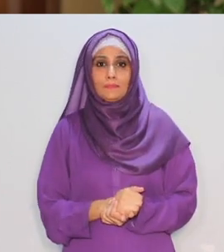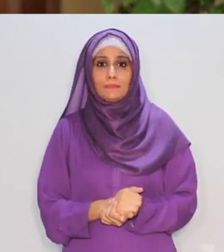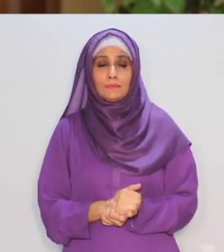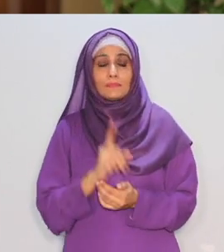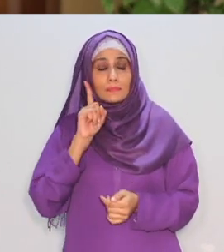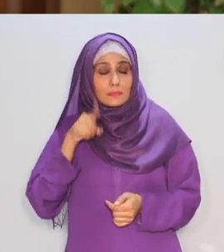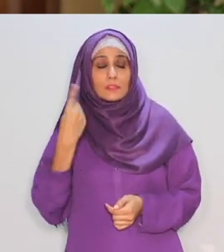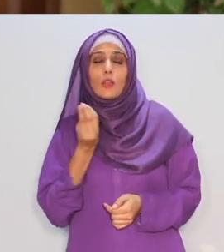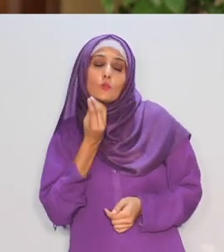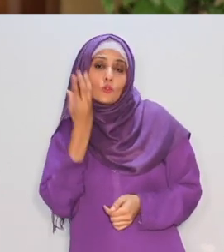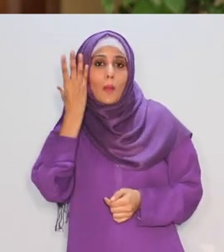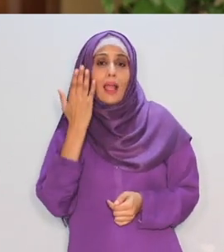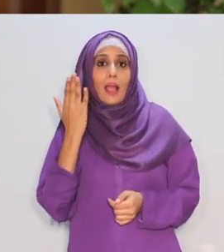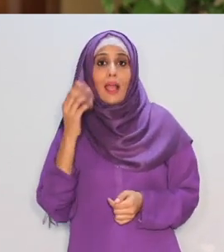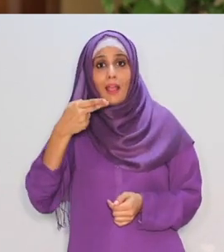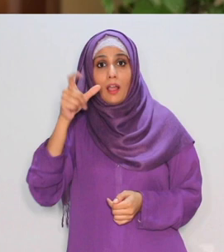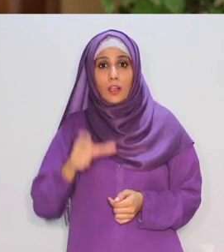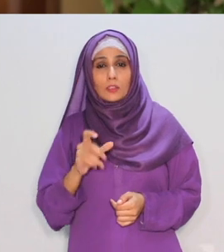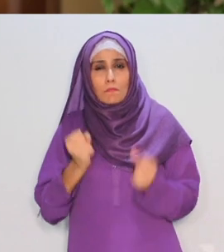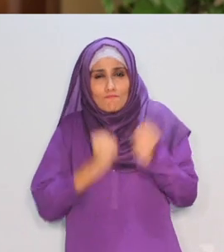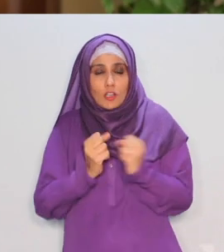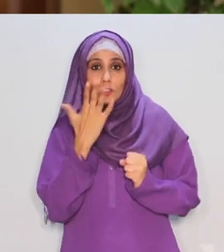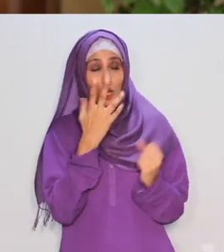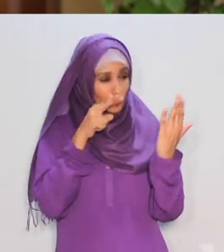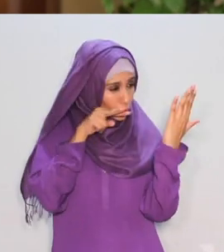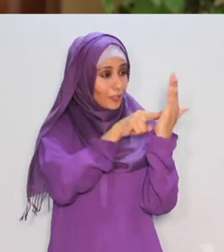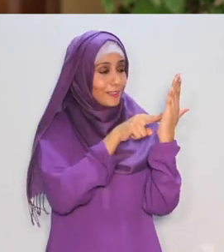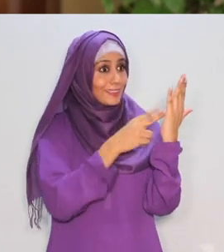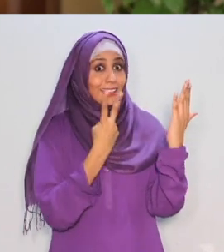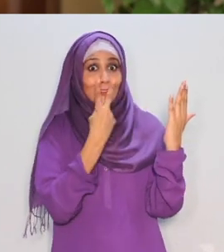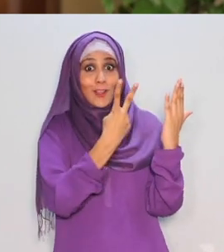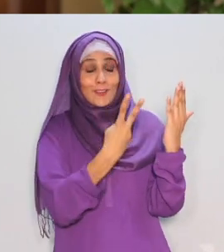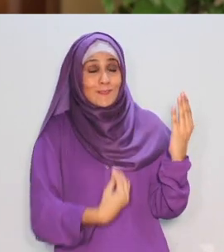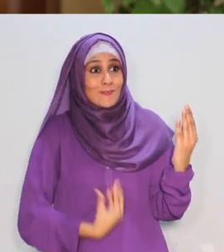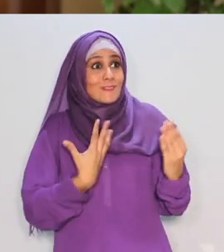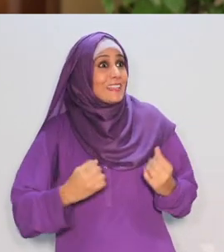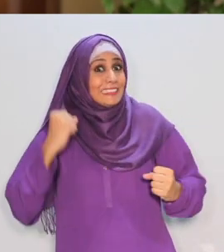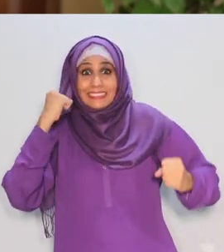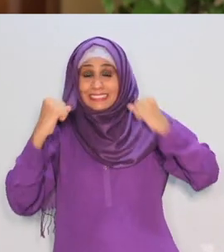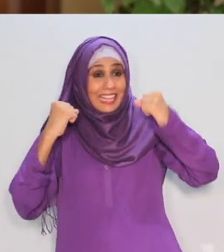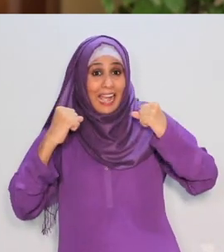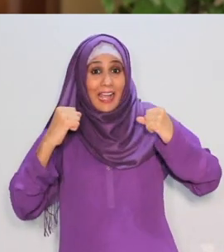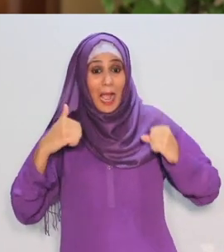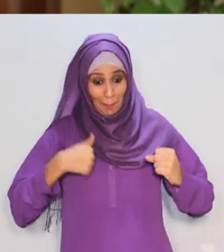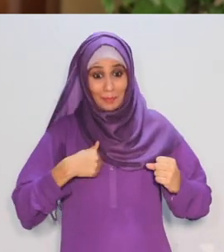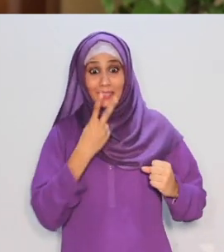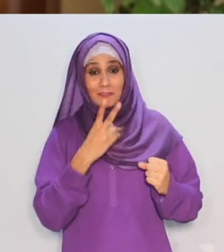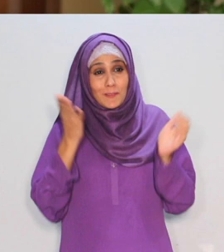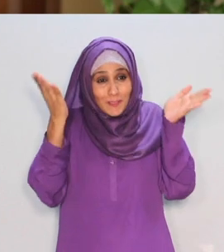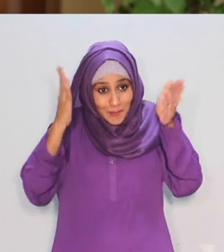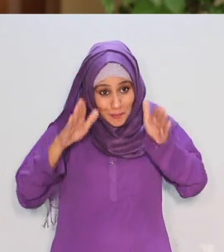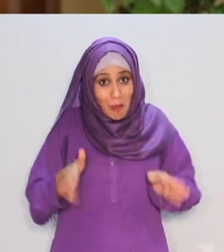अगली सुबह हादी उठते ही शीशे की तरफ भागा और ये देखकर खुशी से झूम उठा कि अब वो थोड़ा पतला